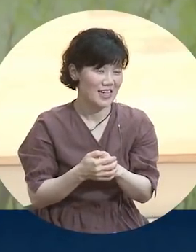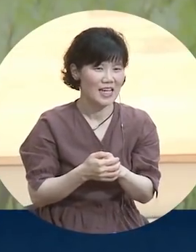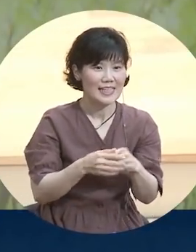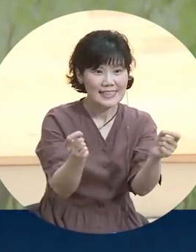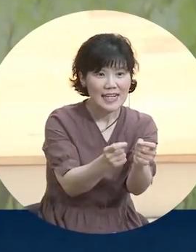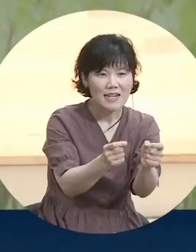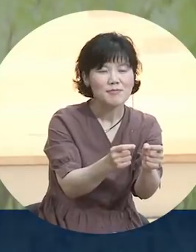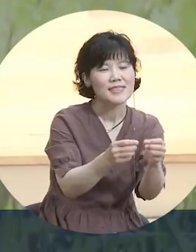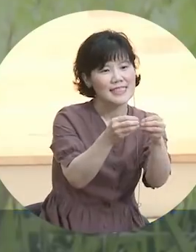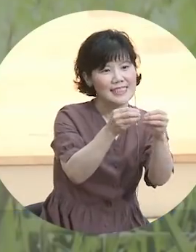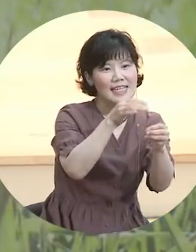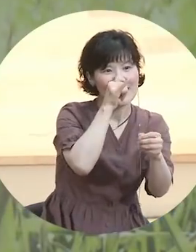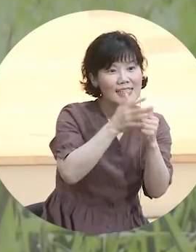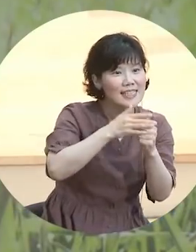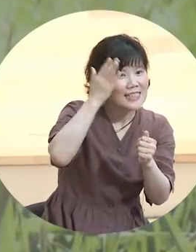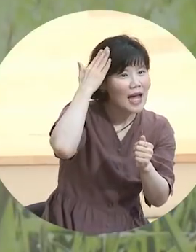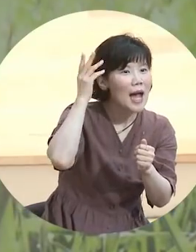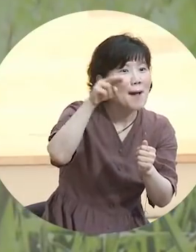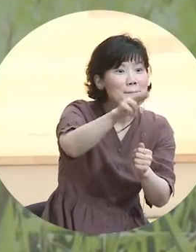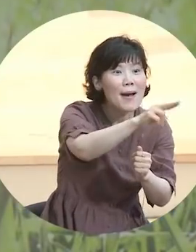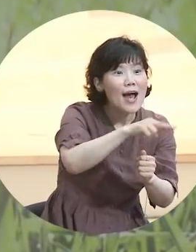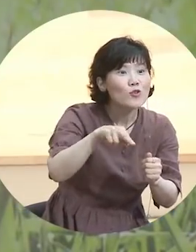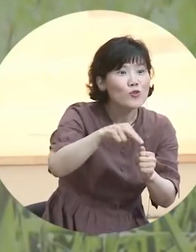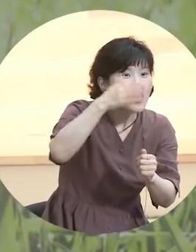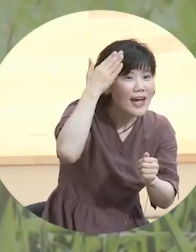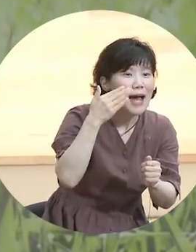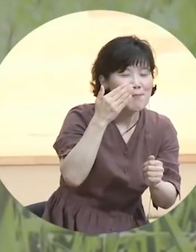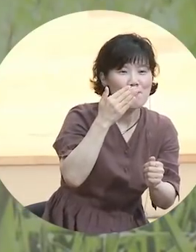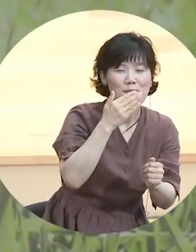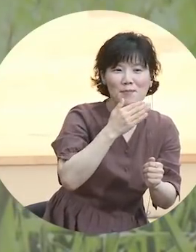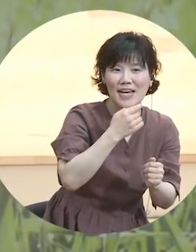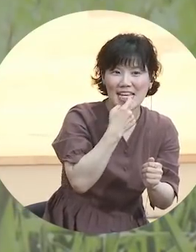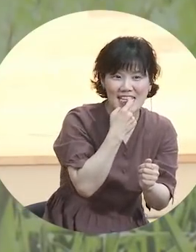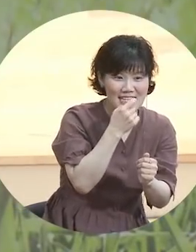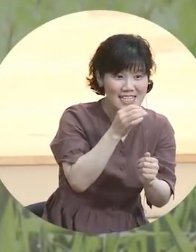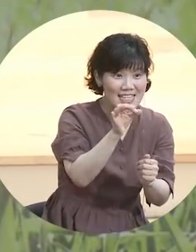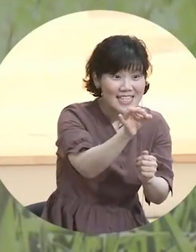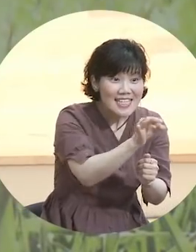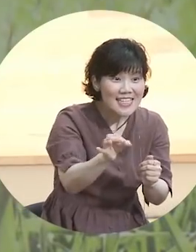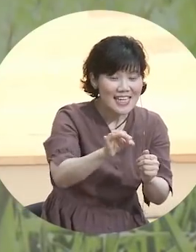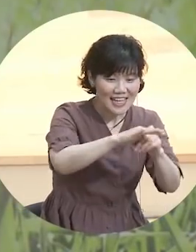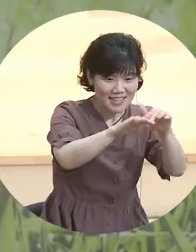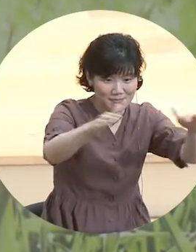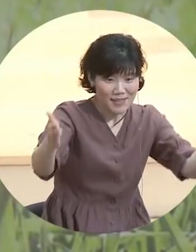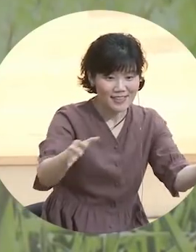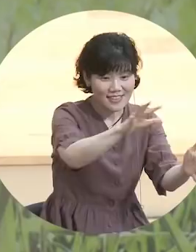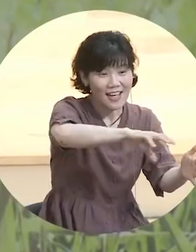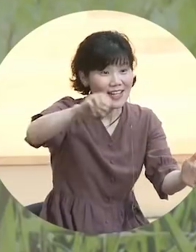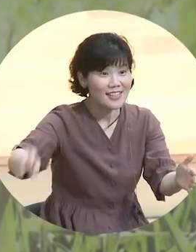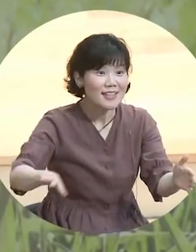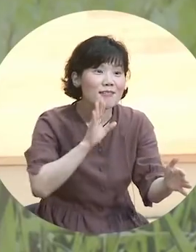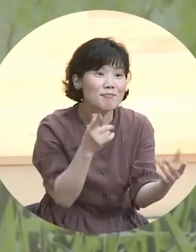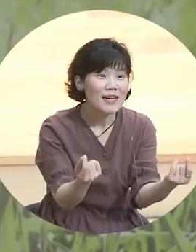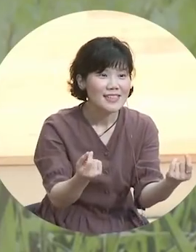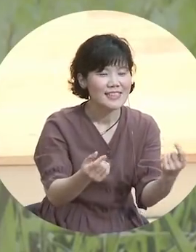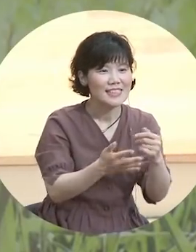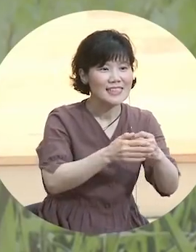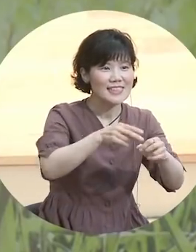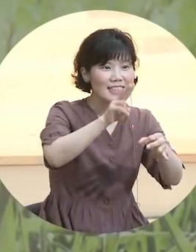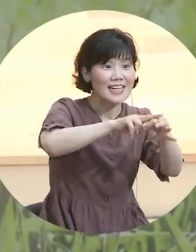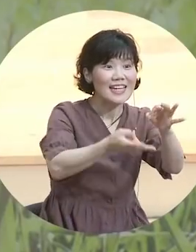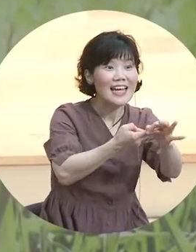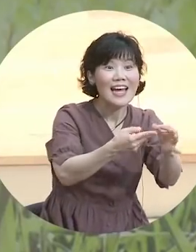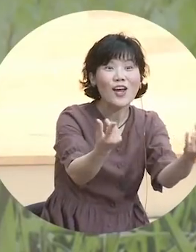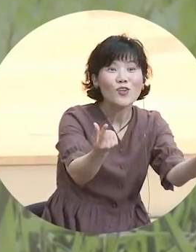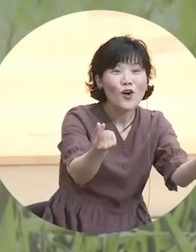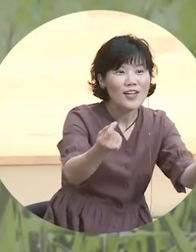이런 짧은 시가 있어요. 바둑이 끝나면 흑이든 백이든 반상에 다 내려와야 한다. 장기가 끝나면